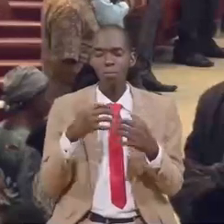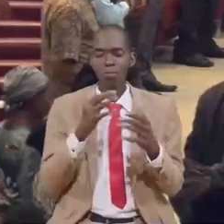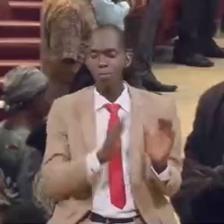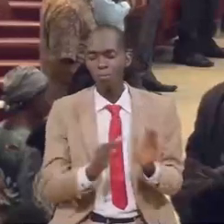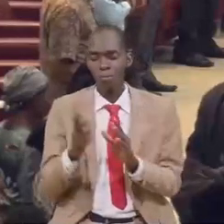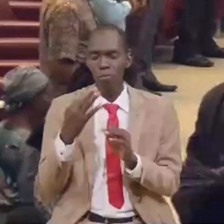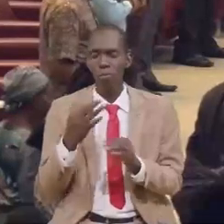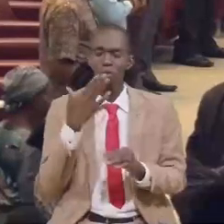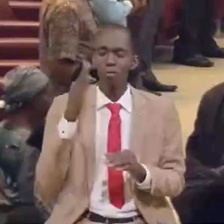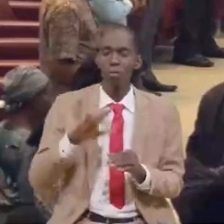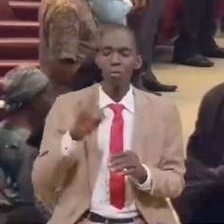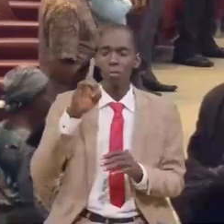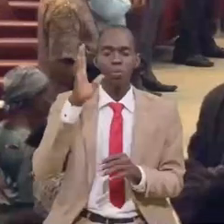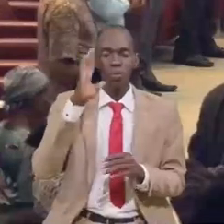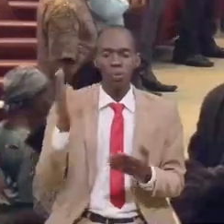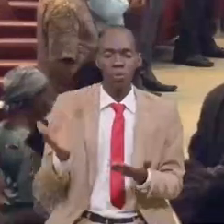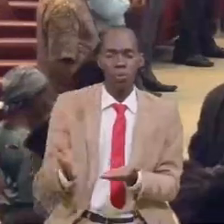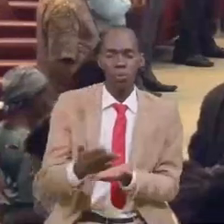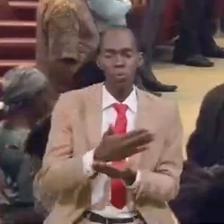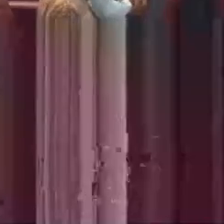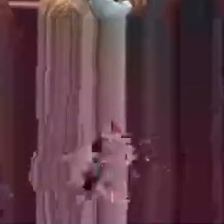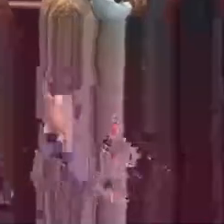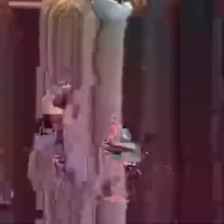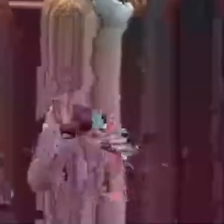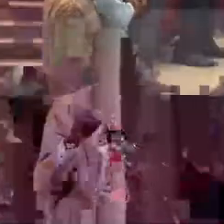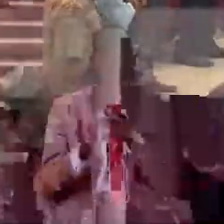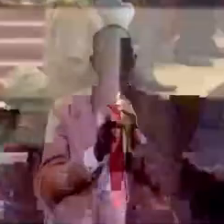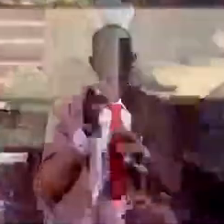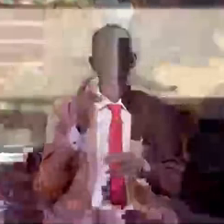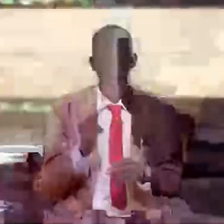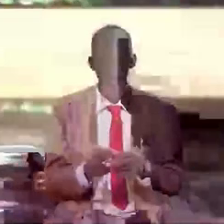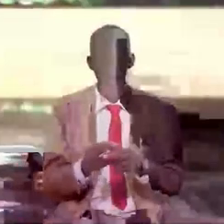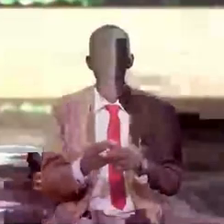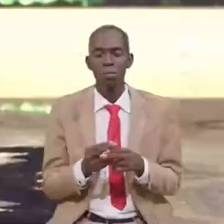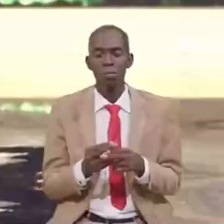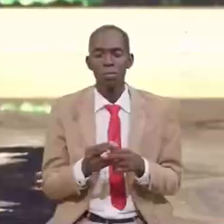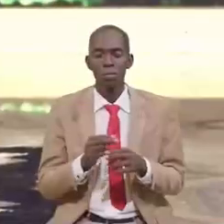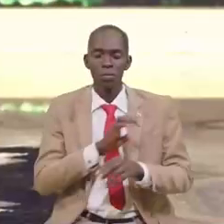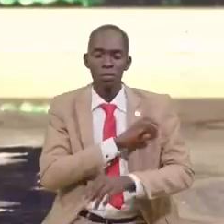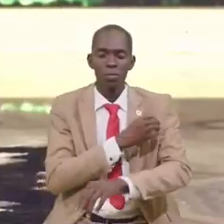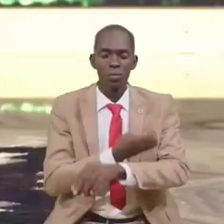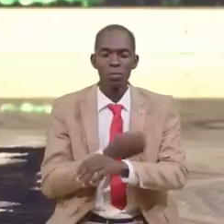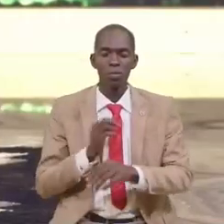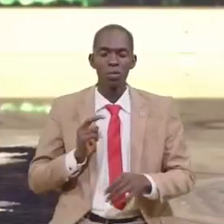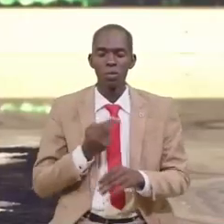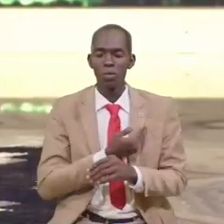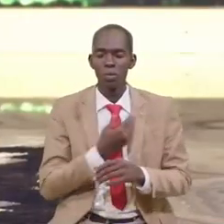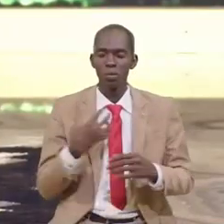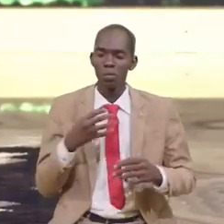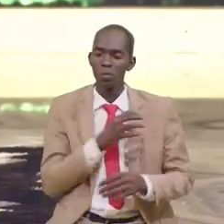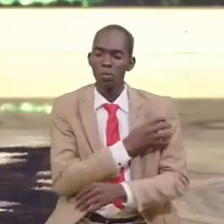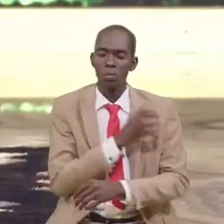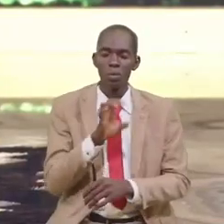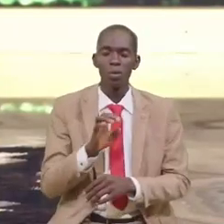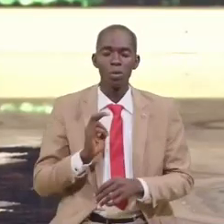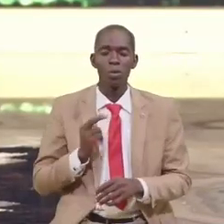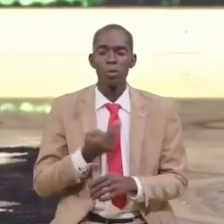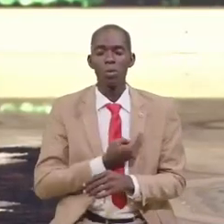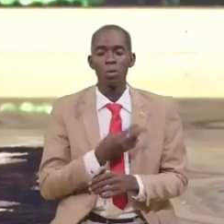de l'ennemi soit effacée de toute vie au nom de Jésus-Christ. Fortifie-nous, dynamise-nous, afin que nous